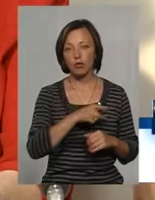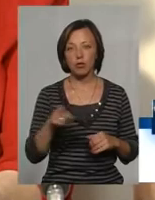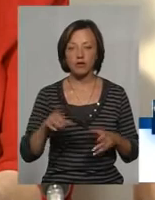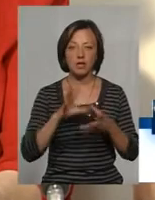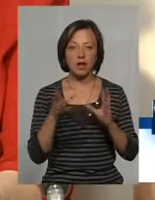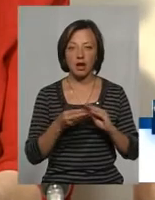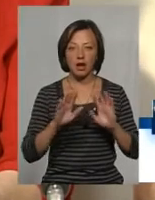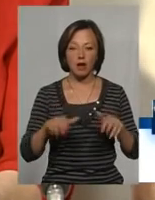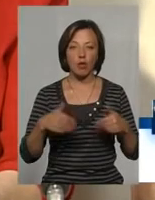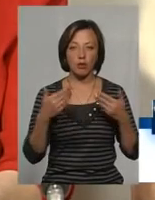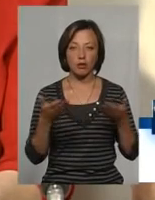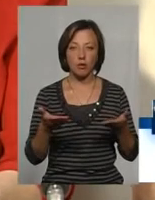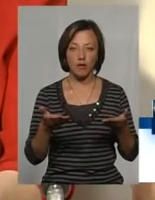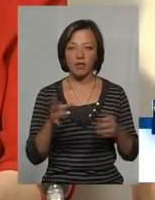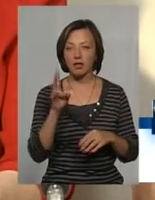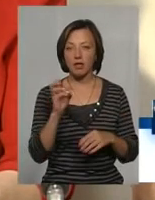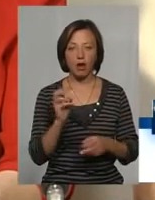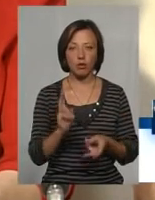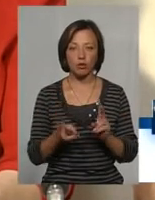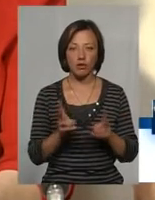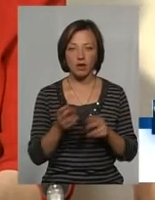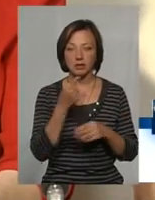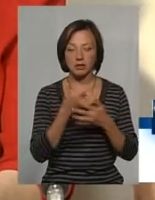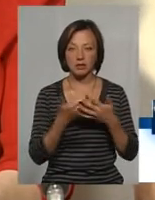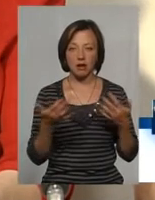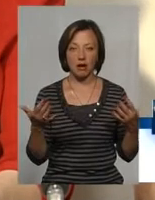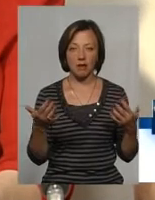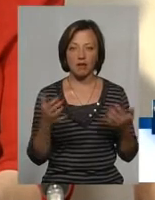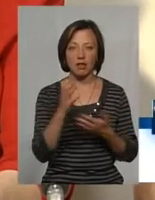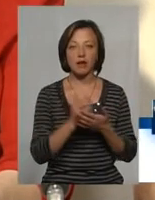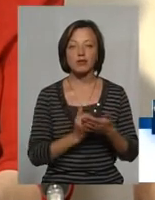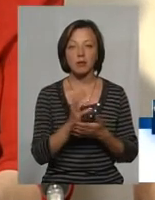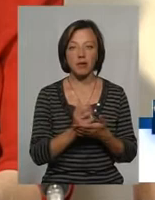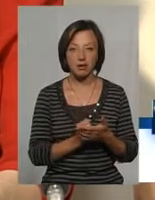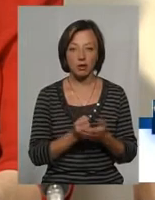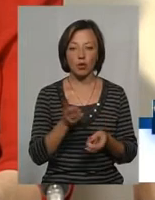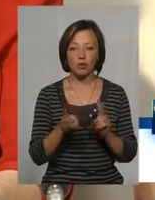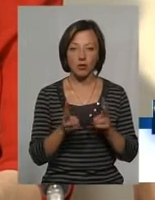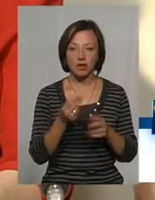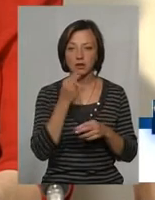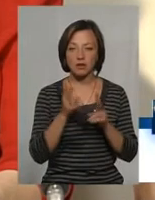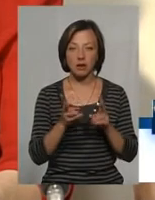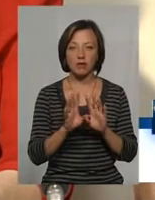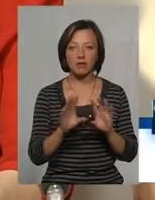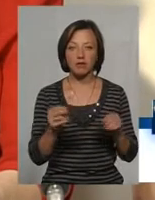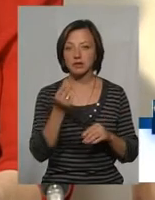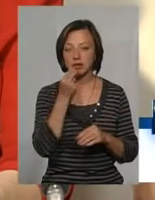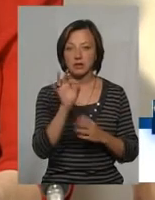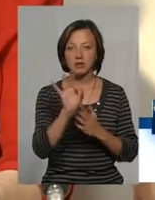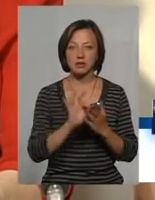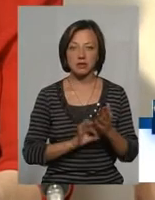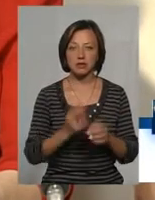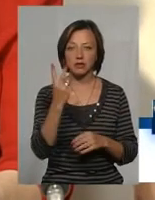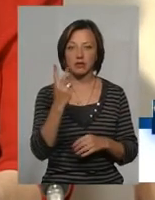взагалі рекомендовано не готувати страв про запас, тобто готувати страву і вживати їх